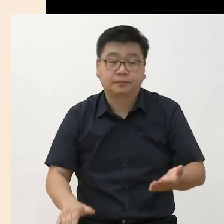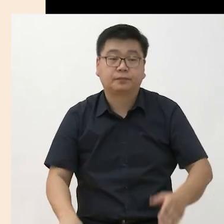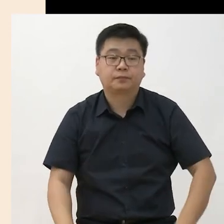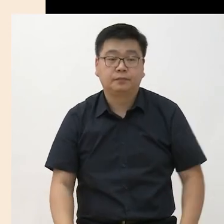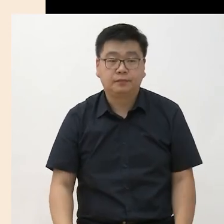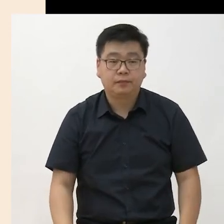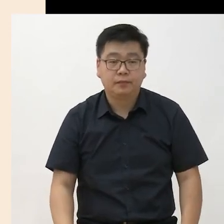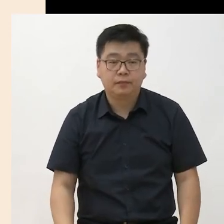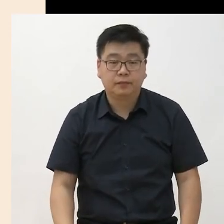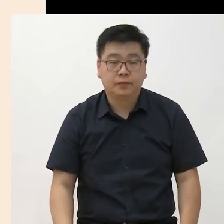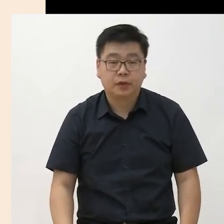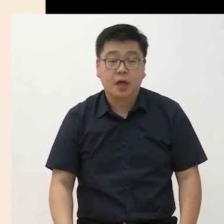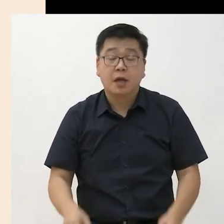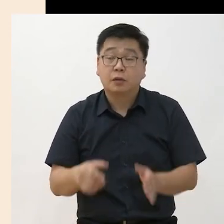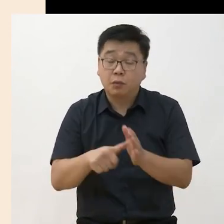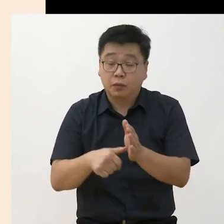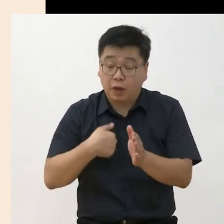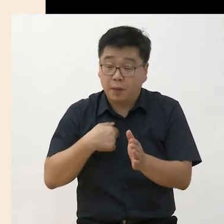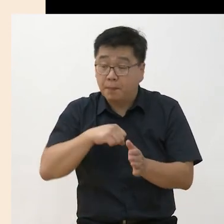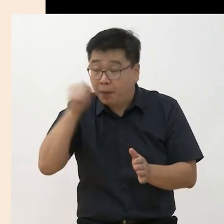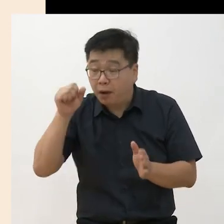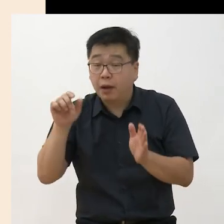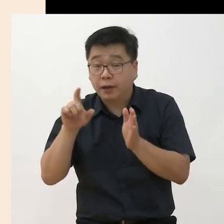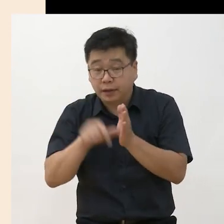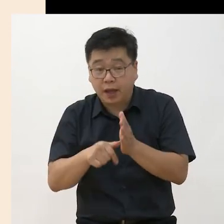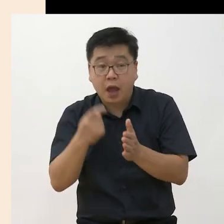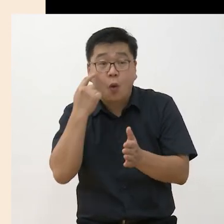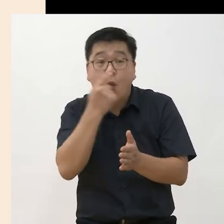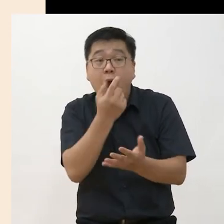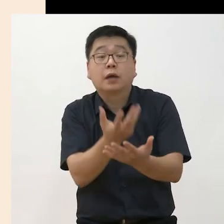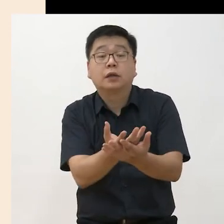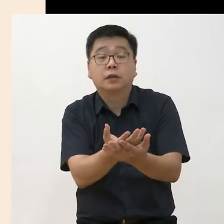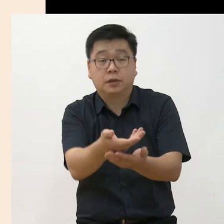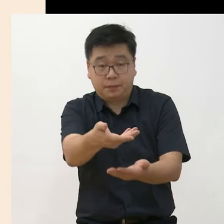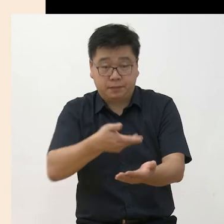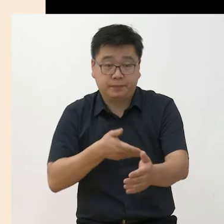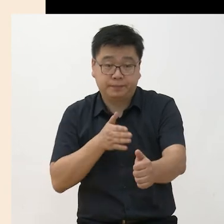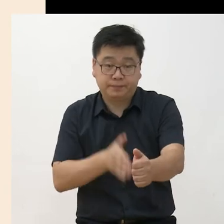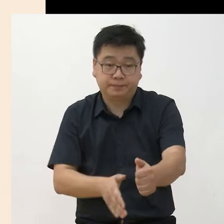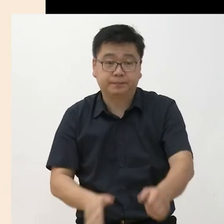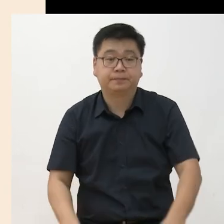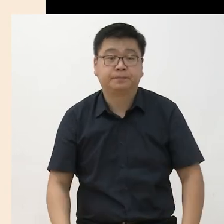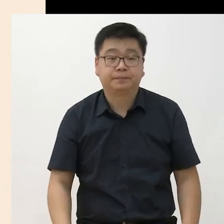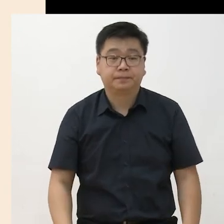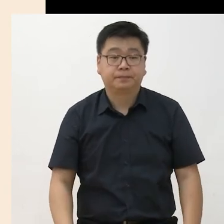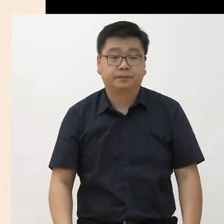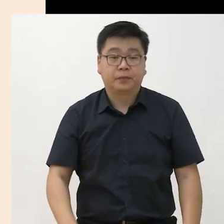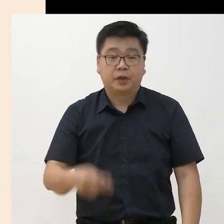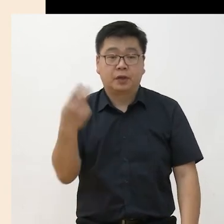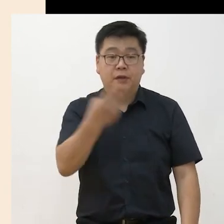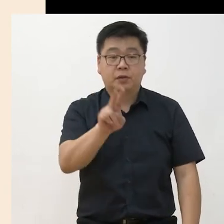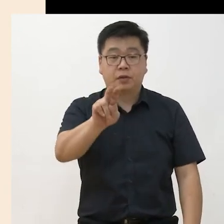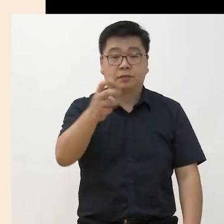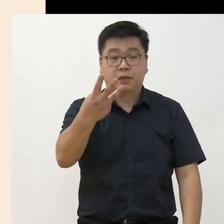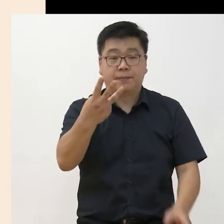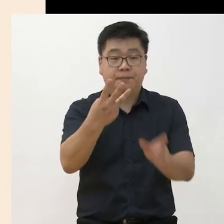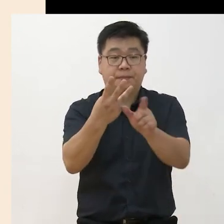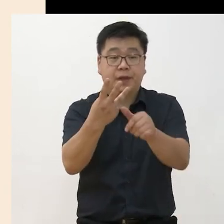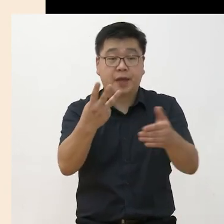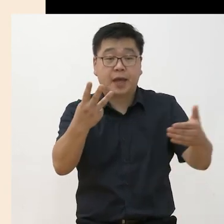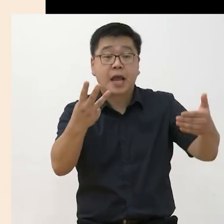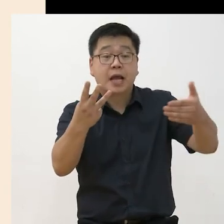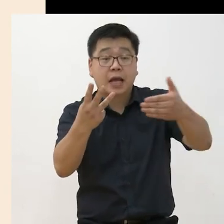활동 실적 증빙 자료를 요청을 할 예정입니다. 그다음에 2023년까지 그러니까